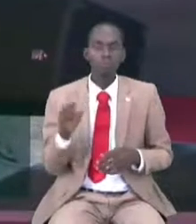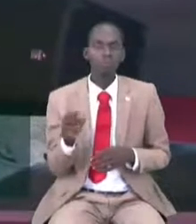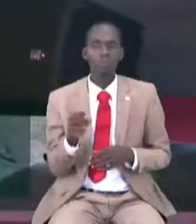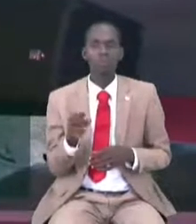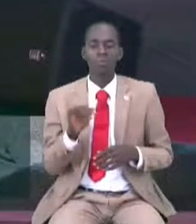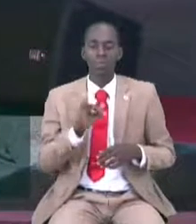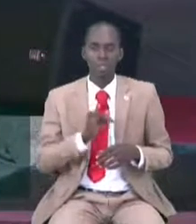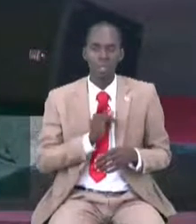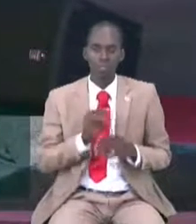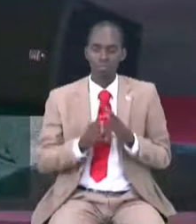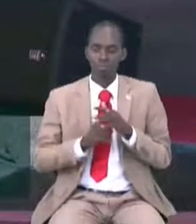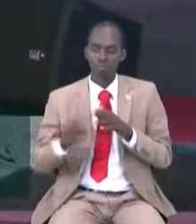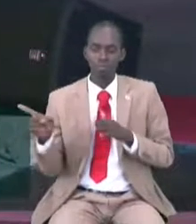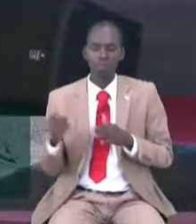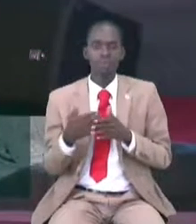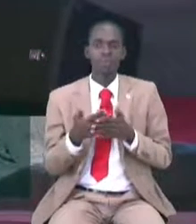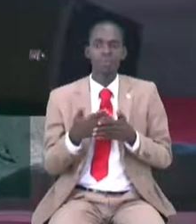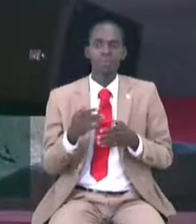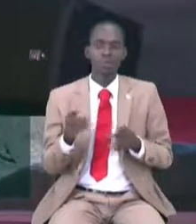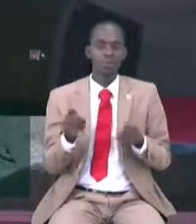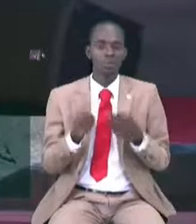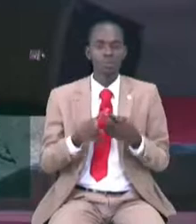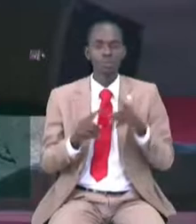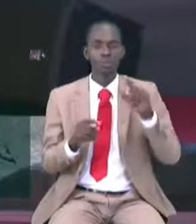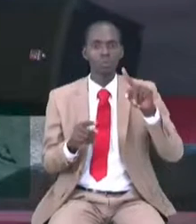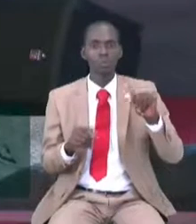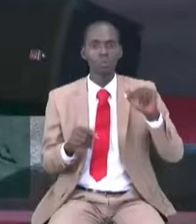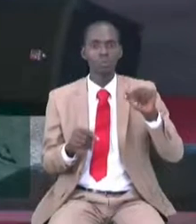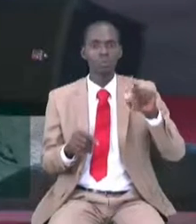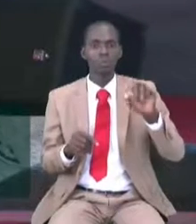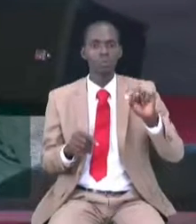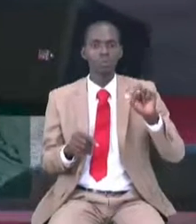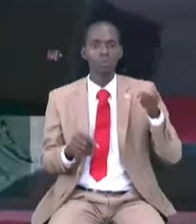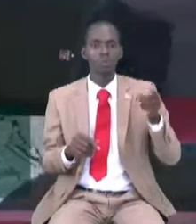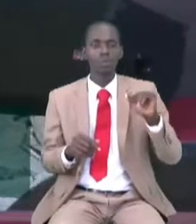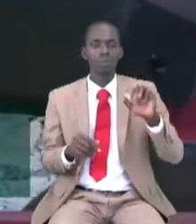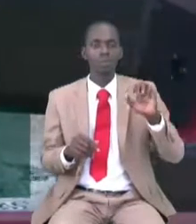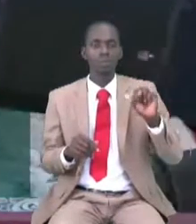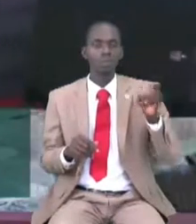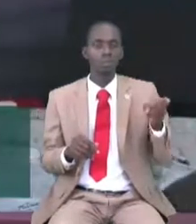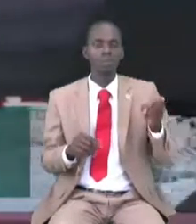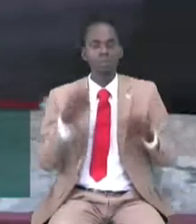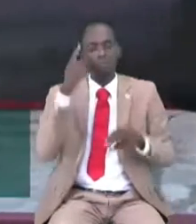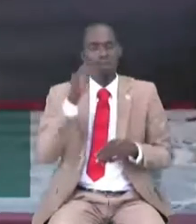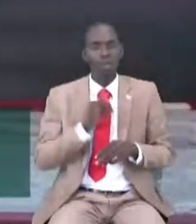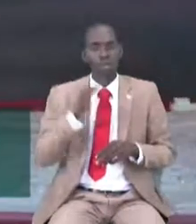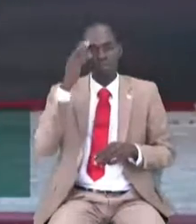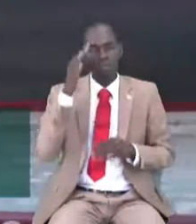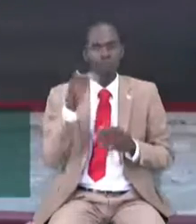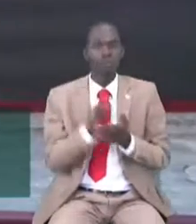Tarsis. Quand je savais que tu es un Dieu compatissant et